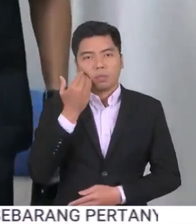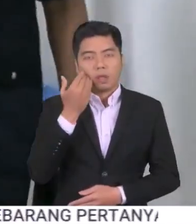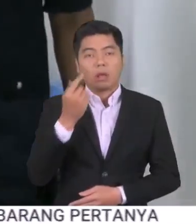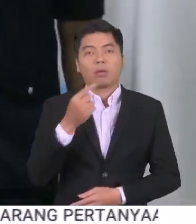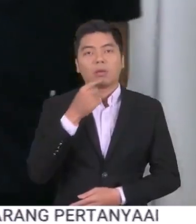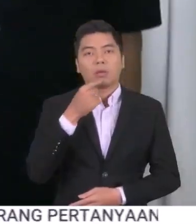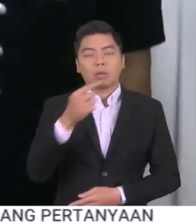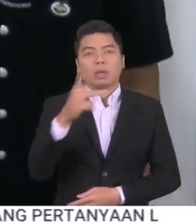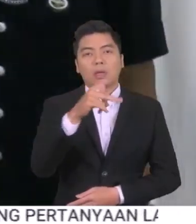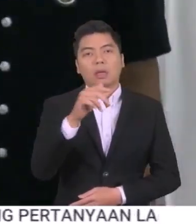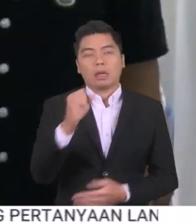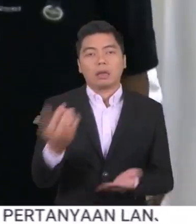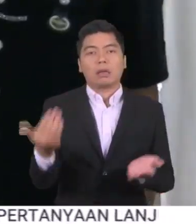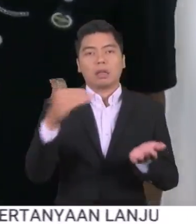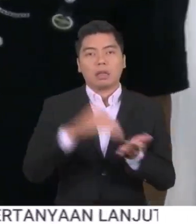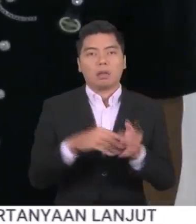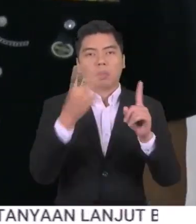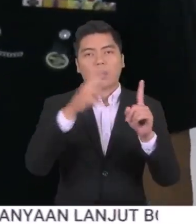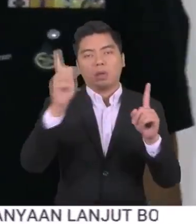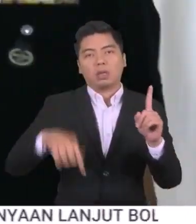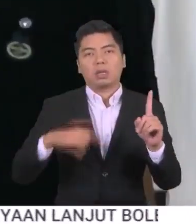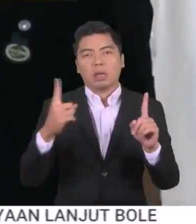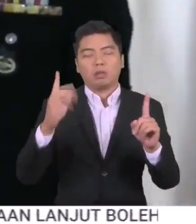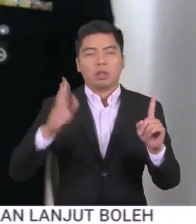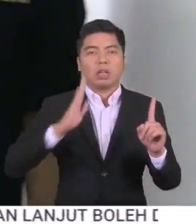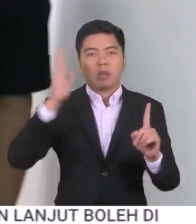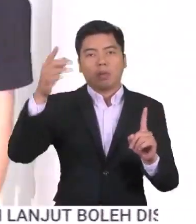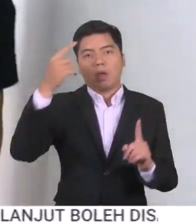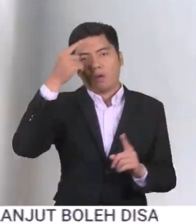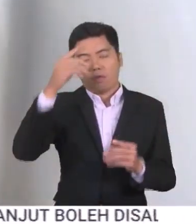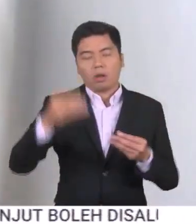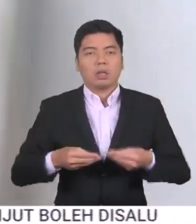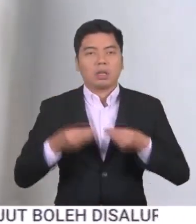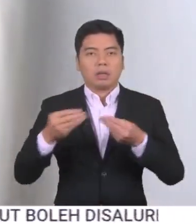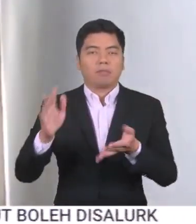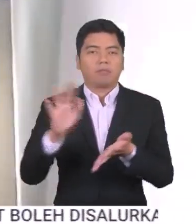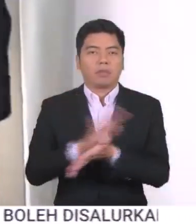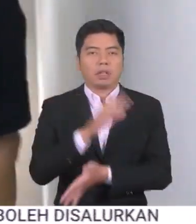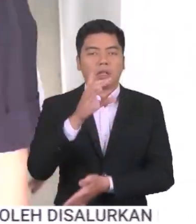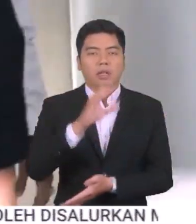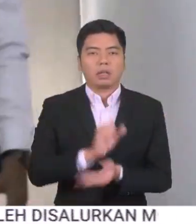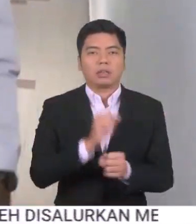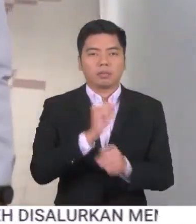Sebutan semula kes 14 Januari depan untuk serahan dokumen.